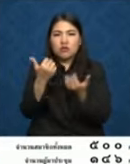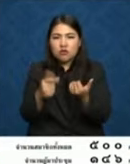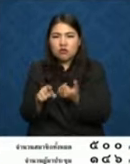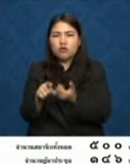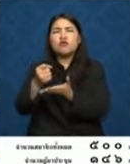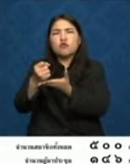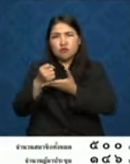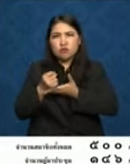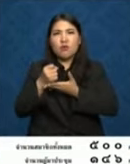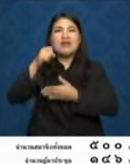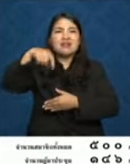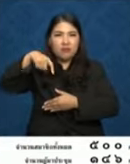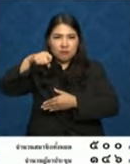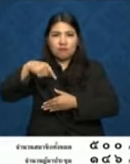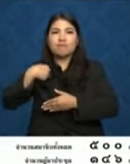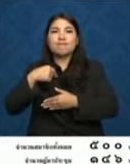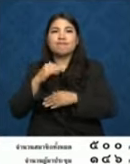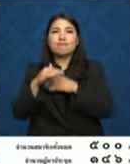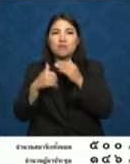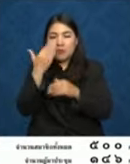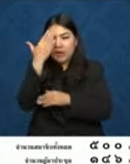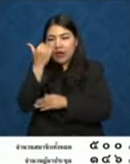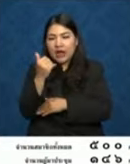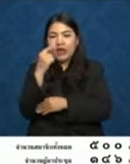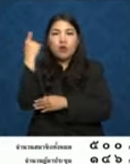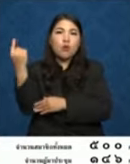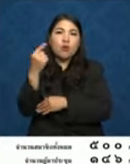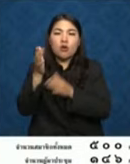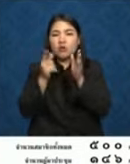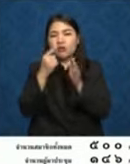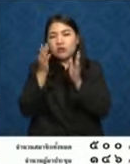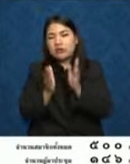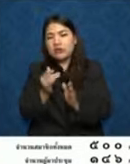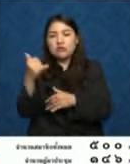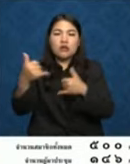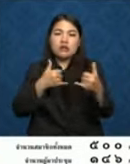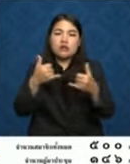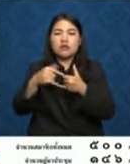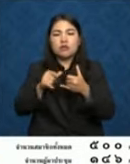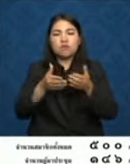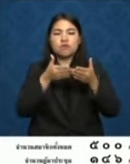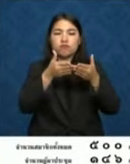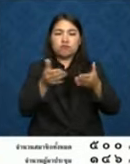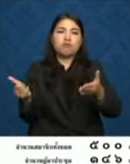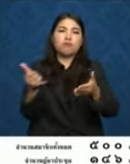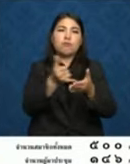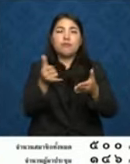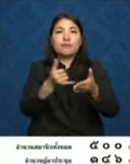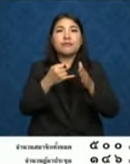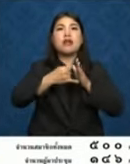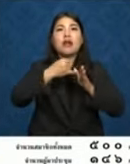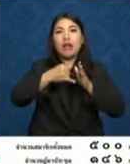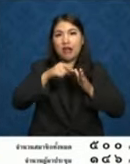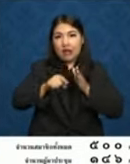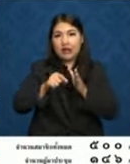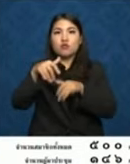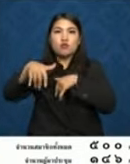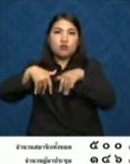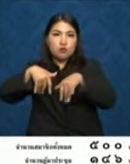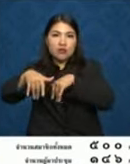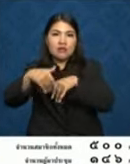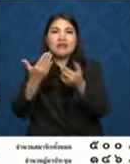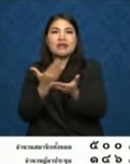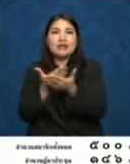วยบูรณะซ่อมแซมให้ใช้การได้ด้วยครับเพื่อนักท่องเที่ยวและผู้ที่จะมาทำบุญจะได้ขึ้นเรือได้สะดวกนะครับในชุมชนจะได้มีรายได้นะครับได้ขาย